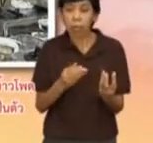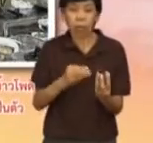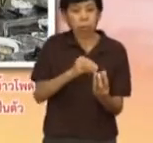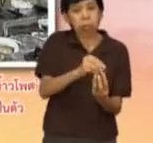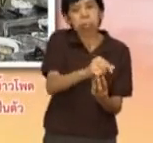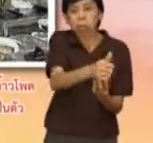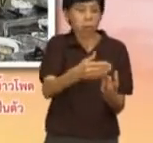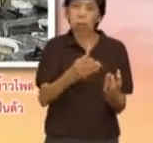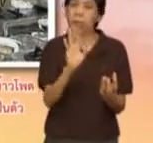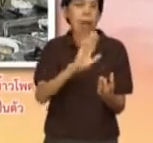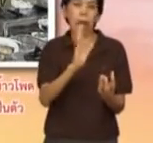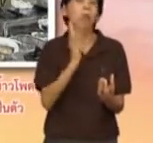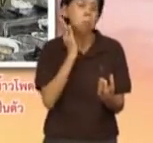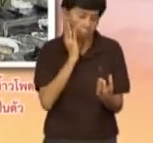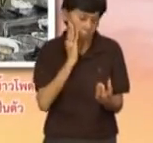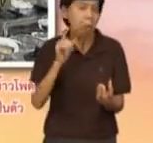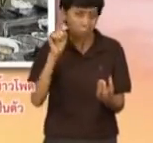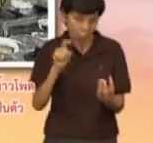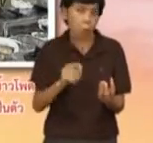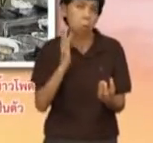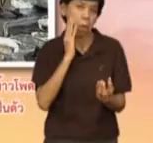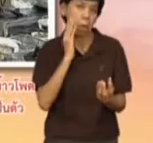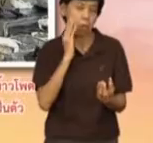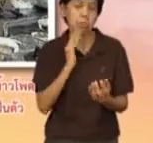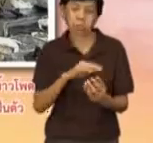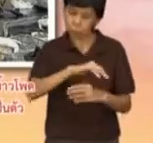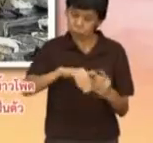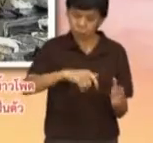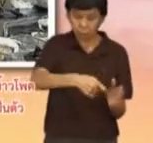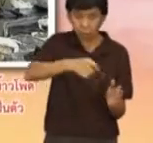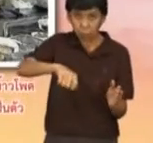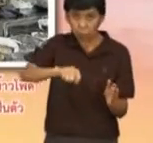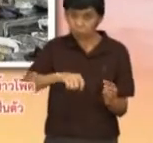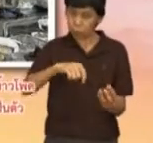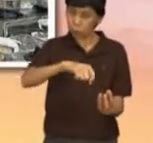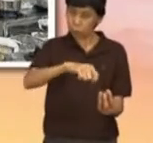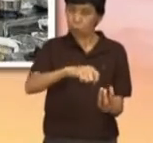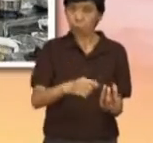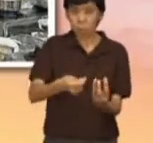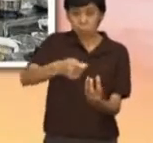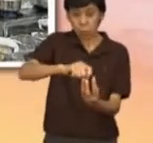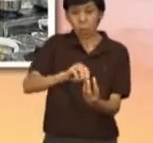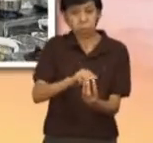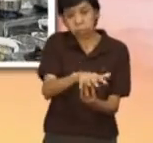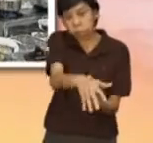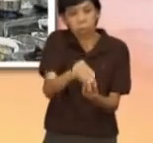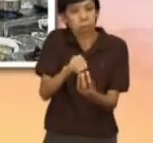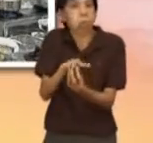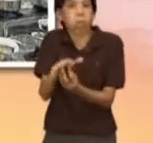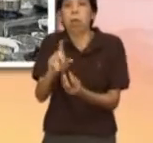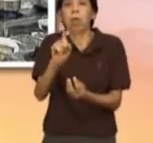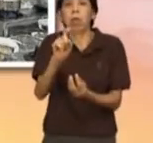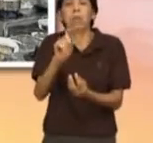หยอดลงไปมันไม่เป็นตัวมันต้องให้มันหยอดลงไปปั๊บต้องให้เขานิ่งเลยไม่งั้นไหลเป็นตะโก้เล